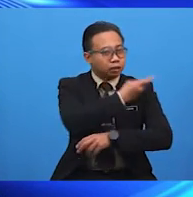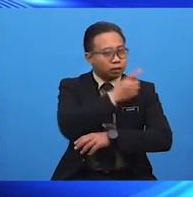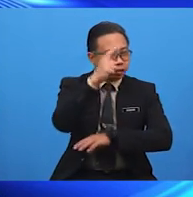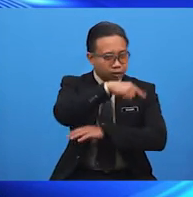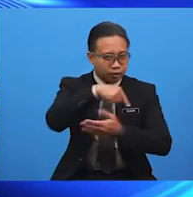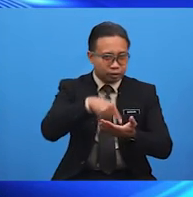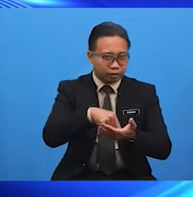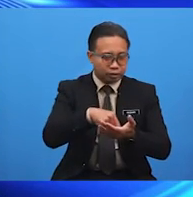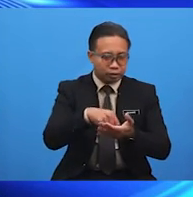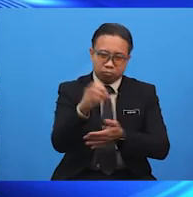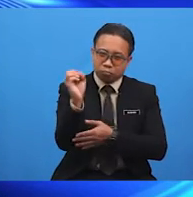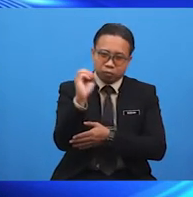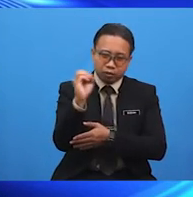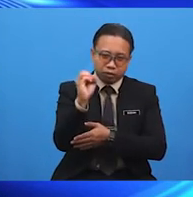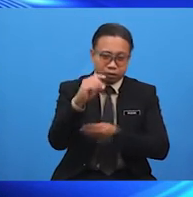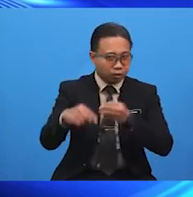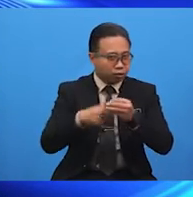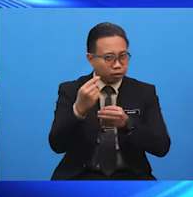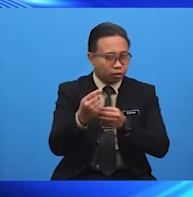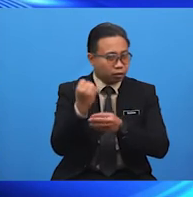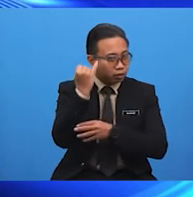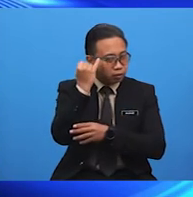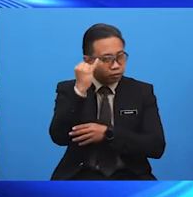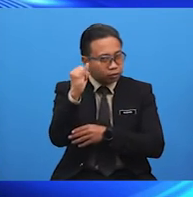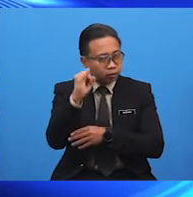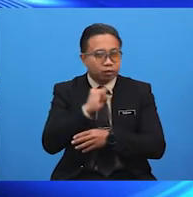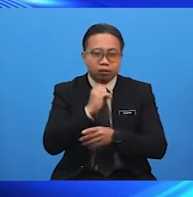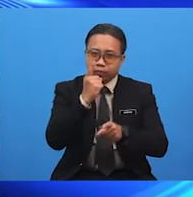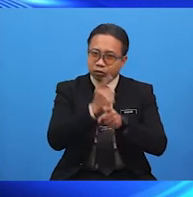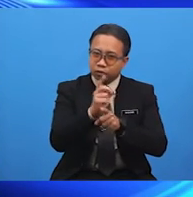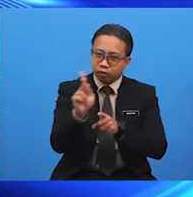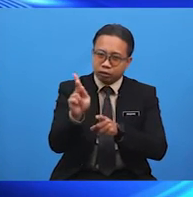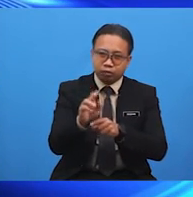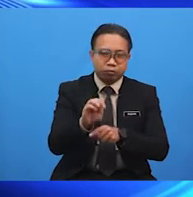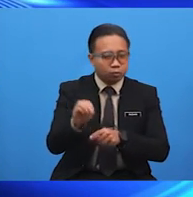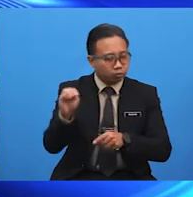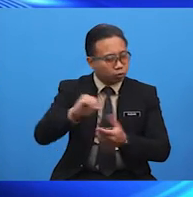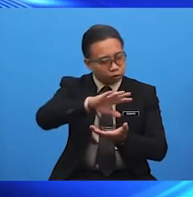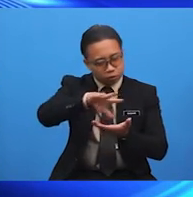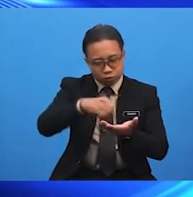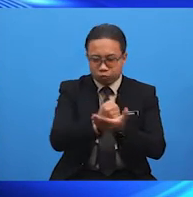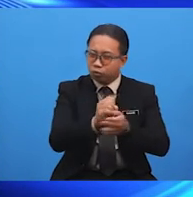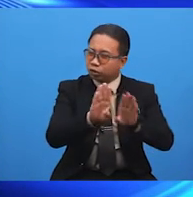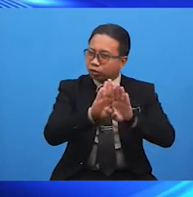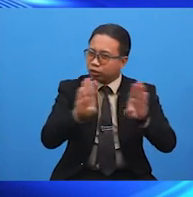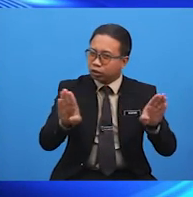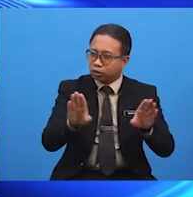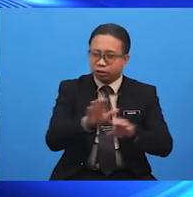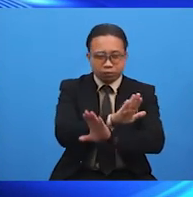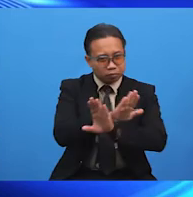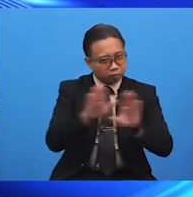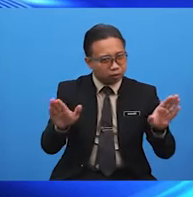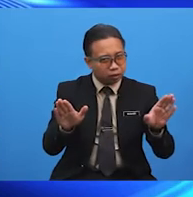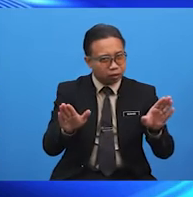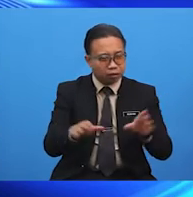ini langsung tak ada kaitan dengan ilusi. Saya betulkan ya, dan juga pelajar-pelajar di luar sana jangan salah tersebut